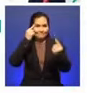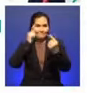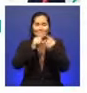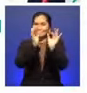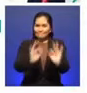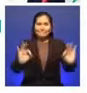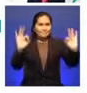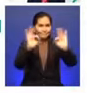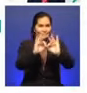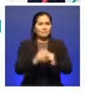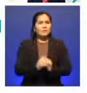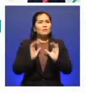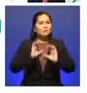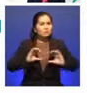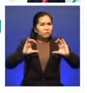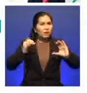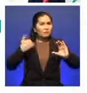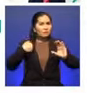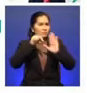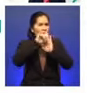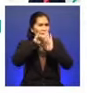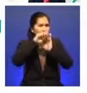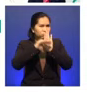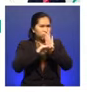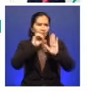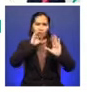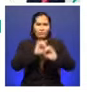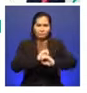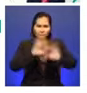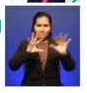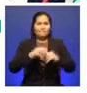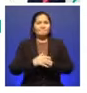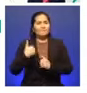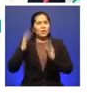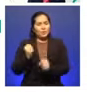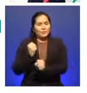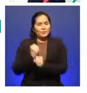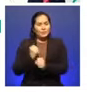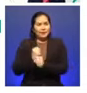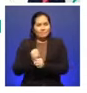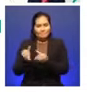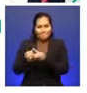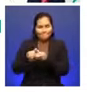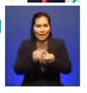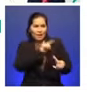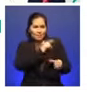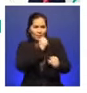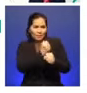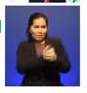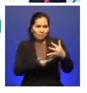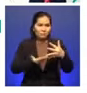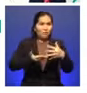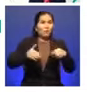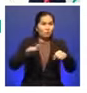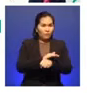ำคัญทั้งภาครัฐก็มีนโยบายชัดเจนมีการจัดเจ้าหน้าที่ให้ดำเนินงานในทุกระดับภ